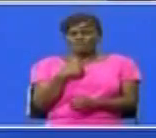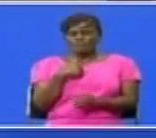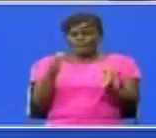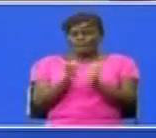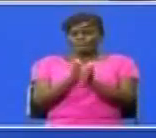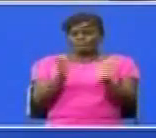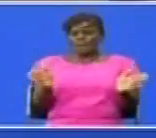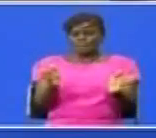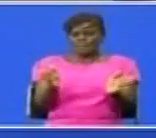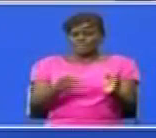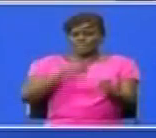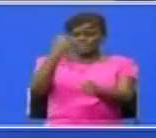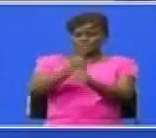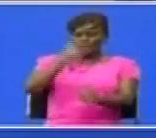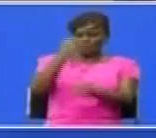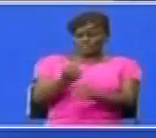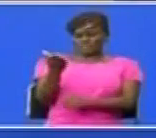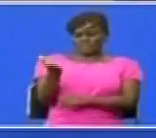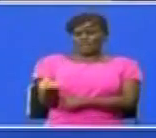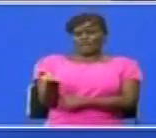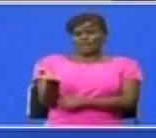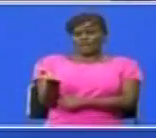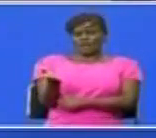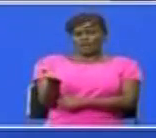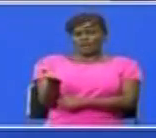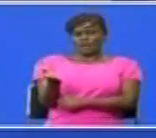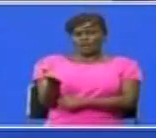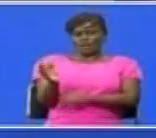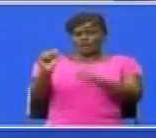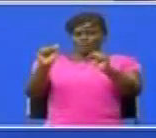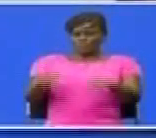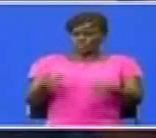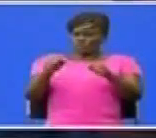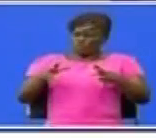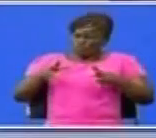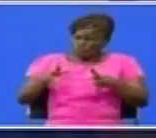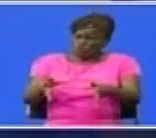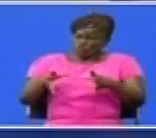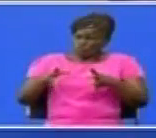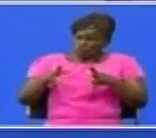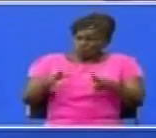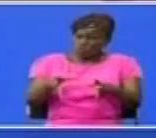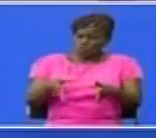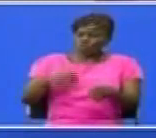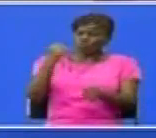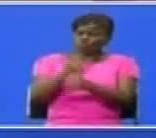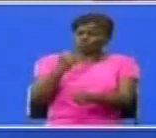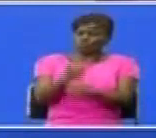the public servants who are there, the bureaucrats who can be pushed left, right and center to do the